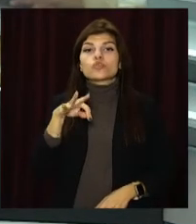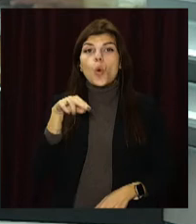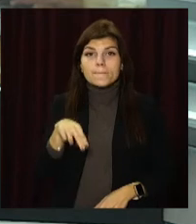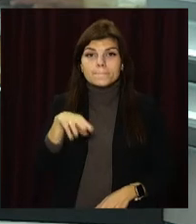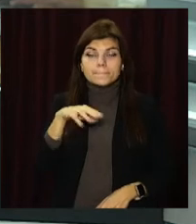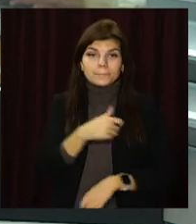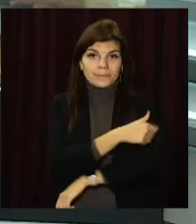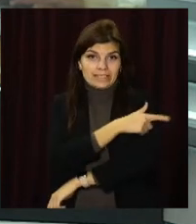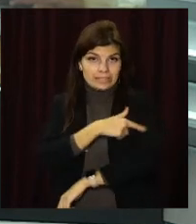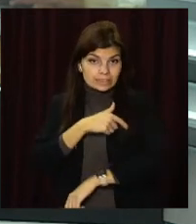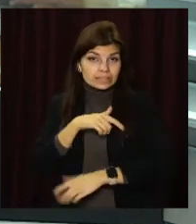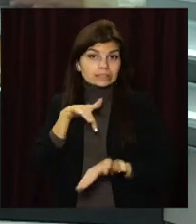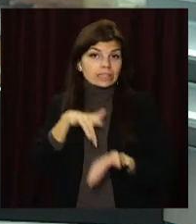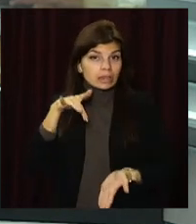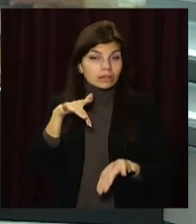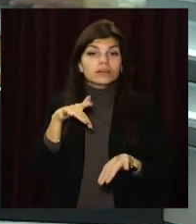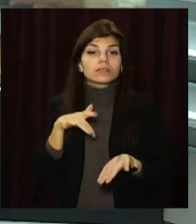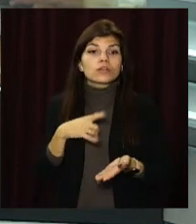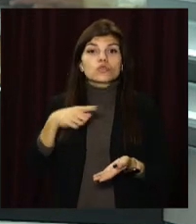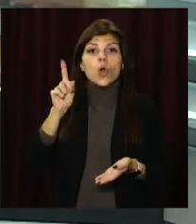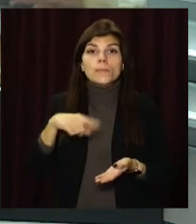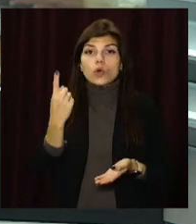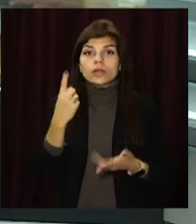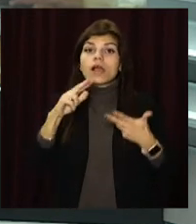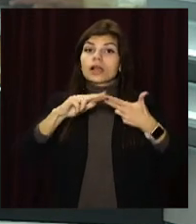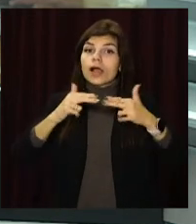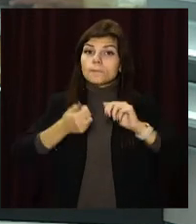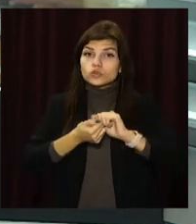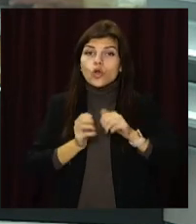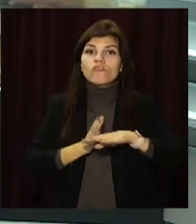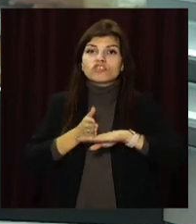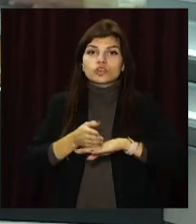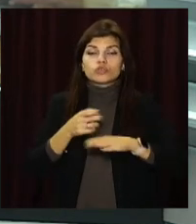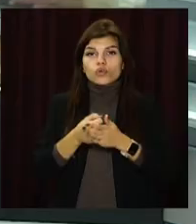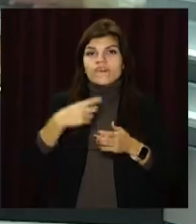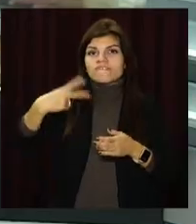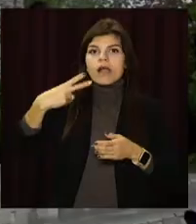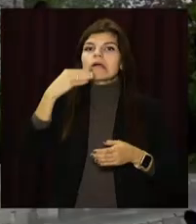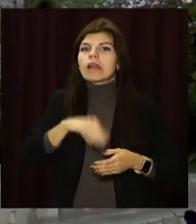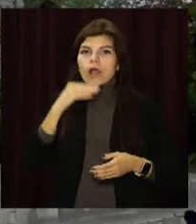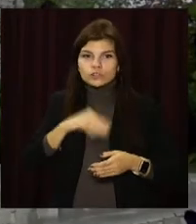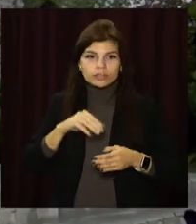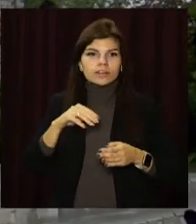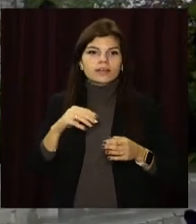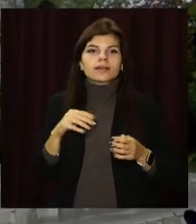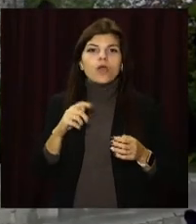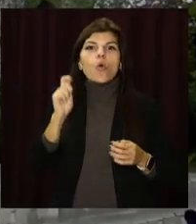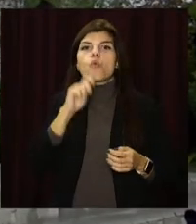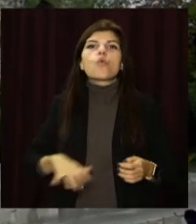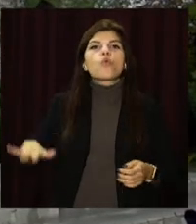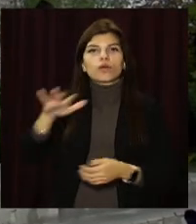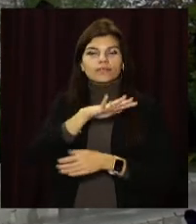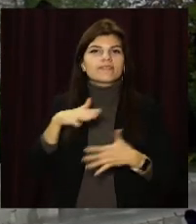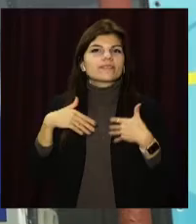Топ-медцентр – центр первинної медико-санітарної допомоги номер 1 Кам'янського увійшов до двадцятки кращих закладів первинки України.